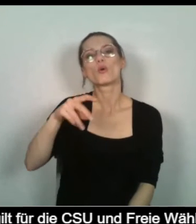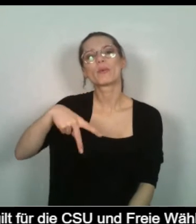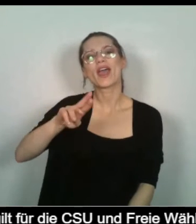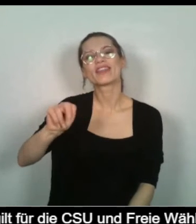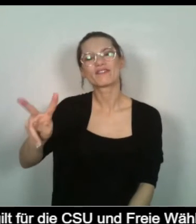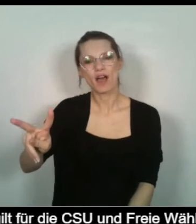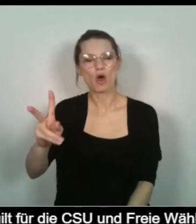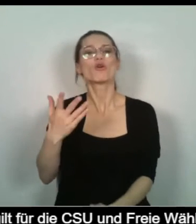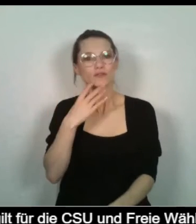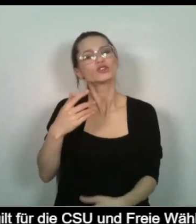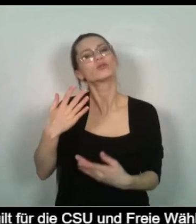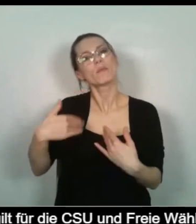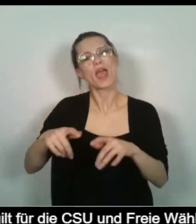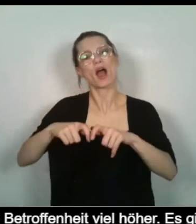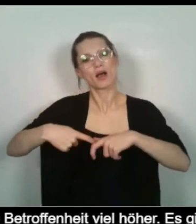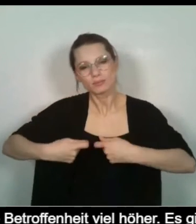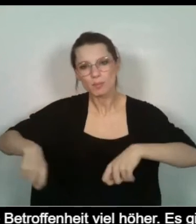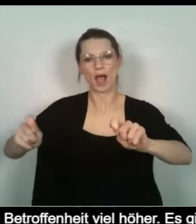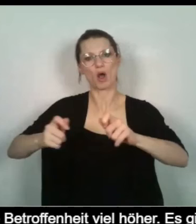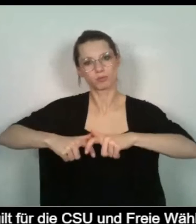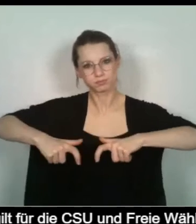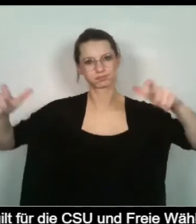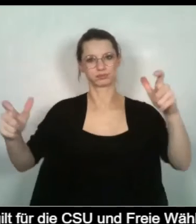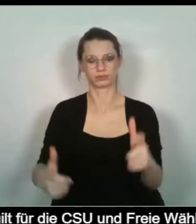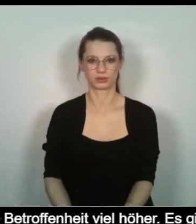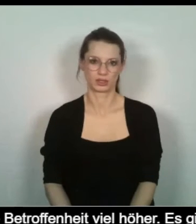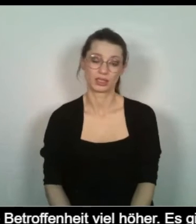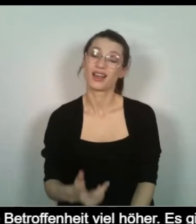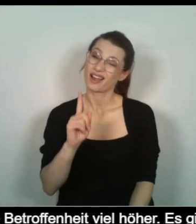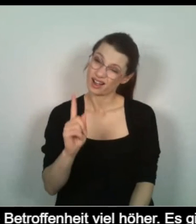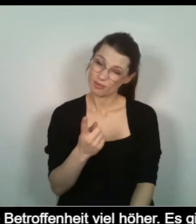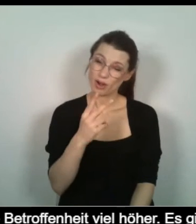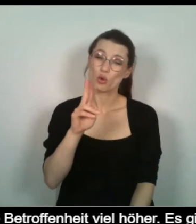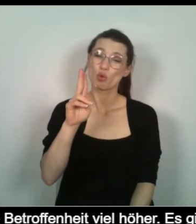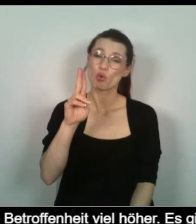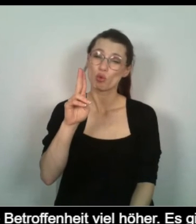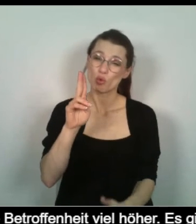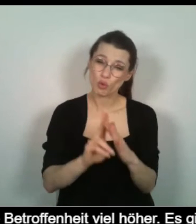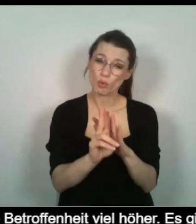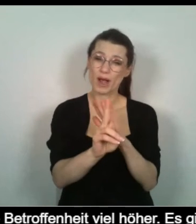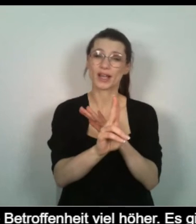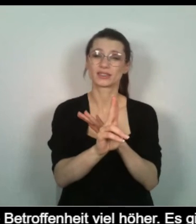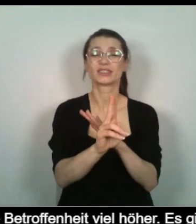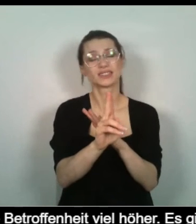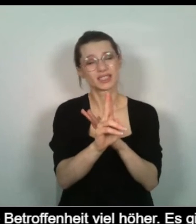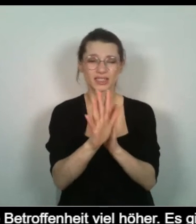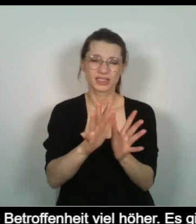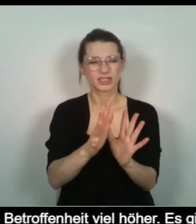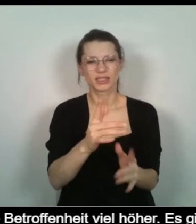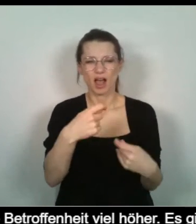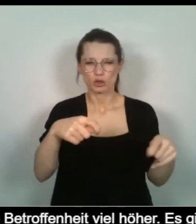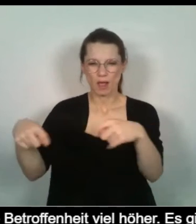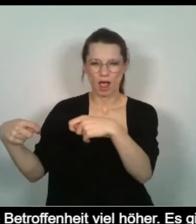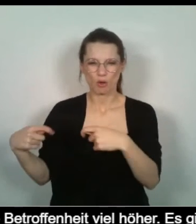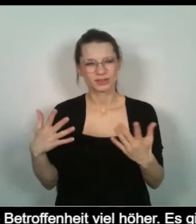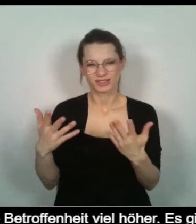Individualmobilität. Und deswegen darf der ländliche Raum nicht abgehängt werden. Das wäre ein fatales Signal. Und das Zweite ist, was uns einfach echt